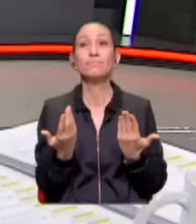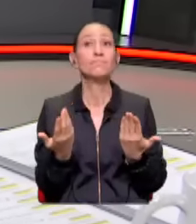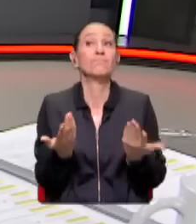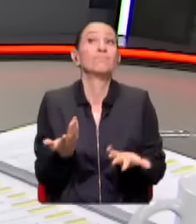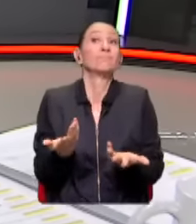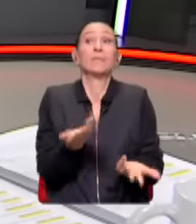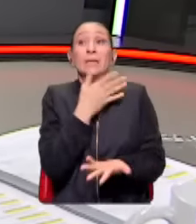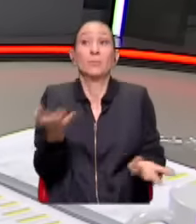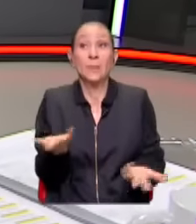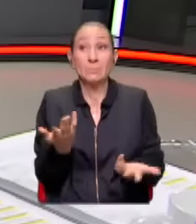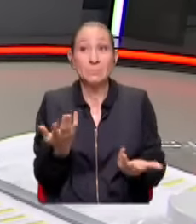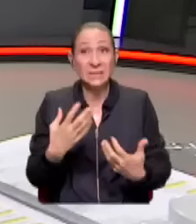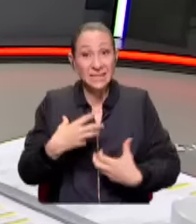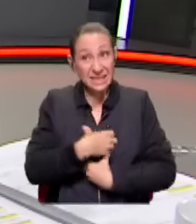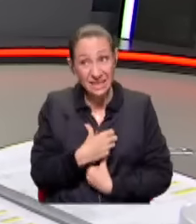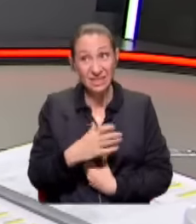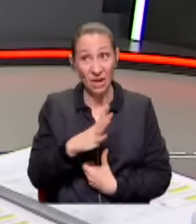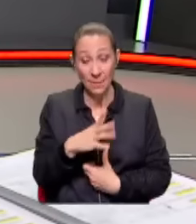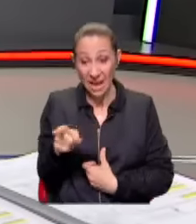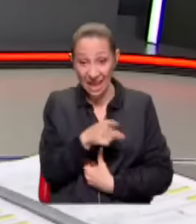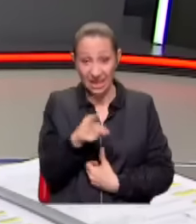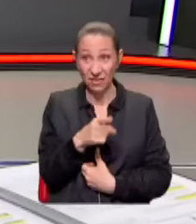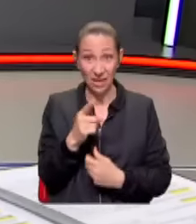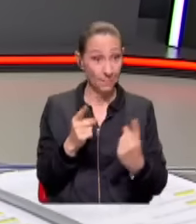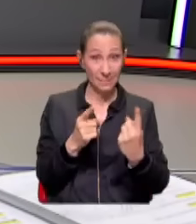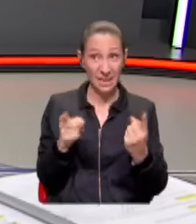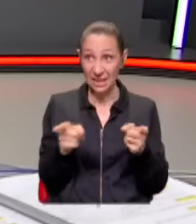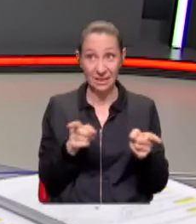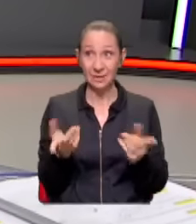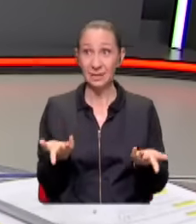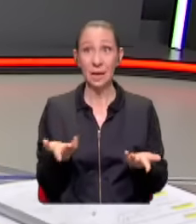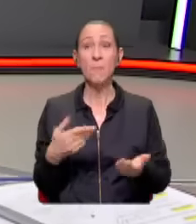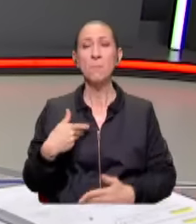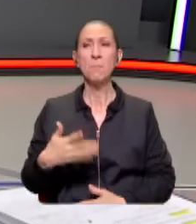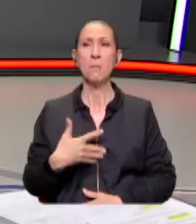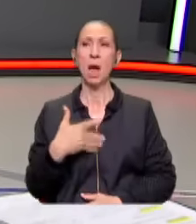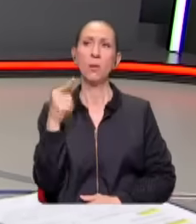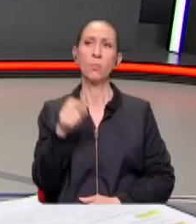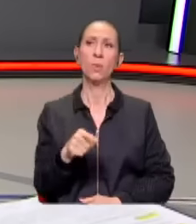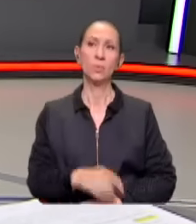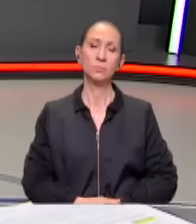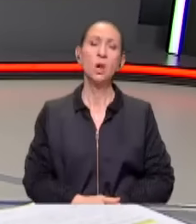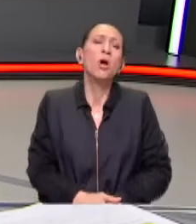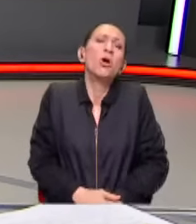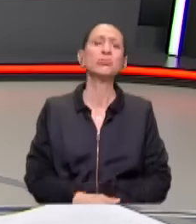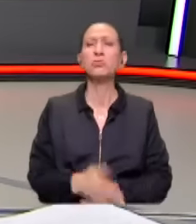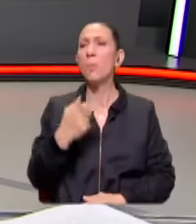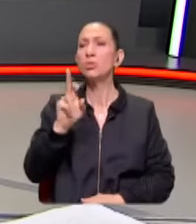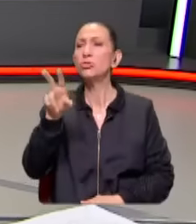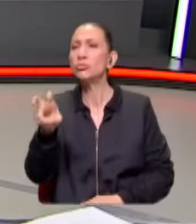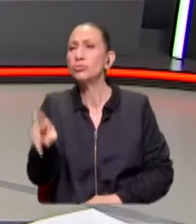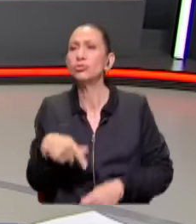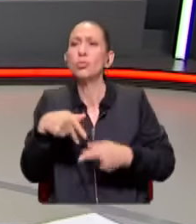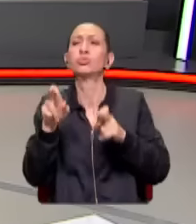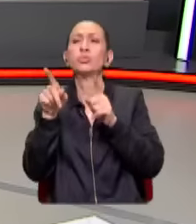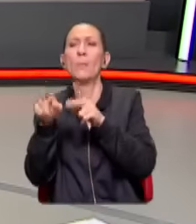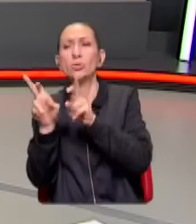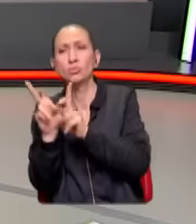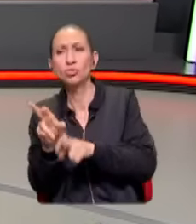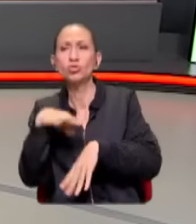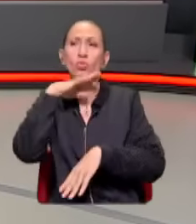ne bileyim sıkıntısı var mı iki taraftan birinin? Ben merak ettiğim şey budur. Yoksa boş koltuk, şundan boşmuş,